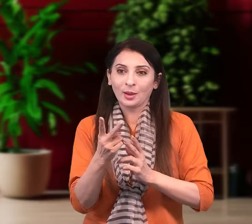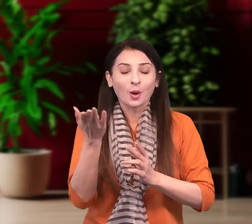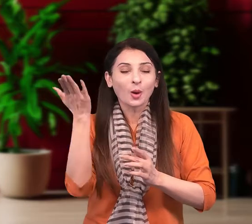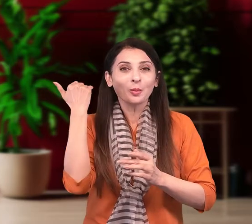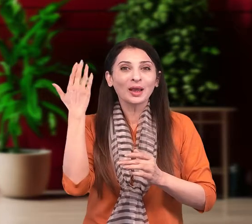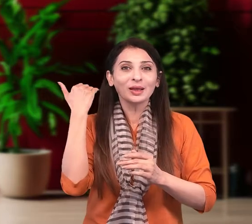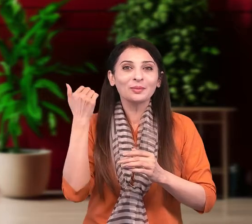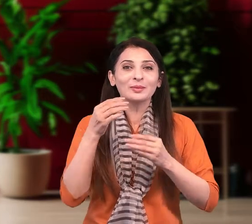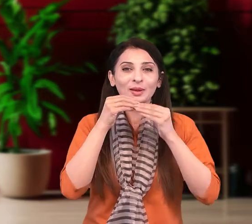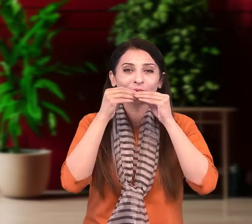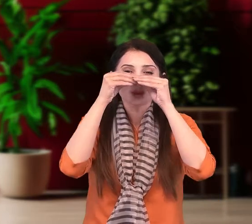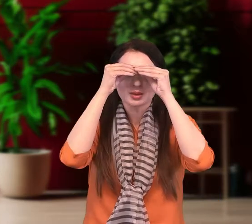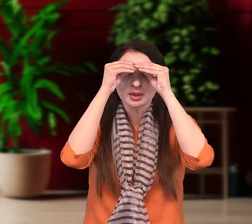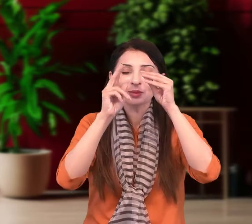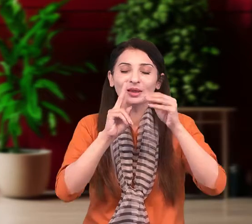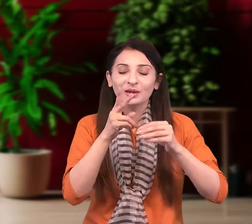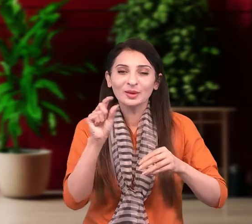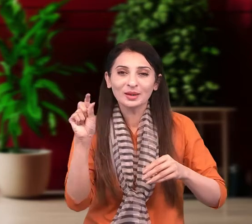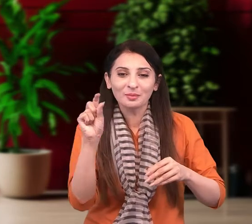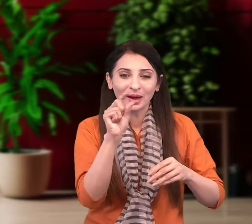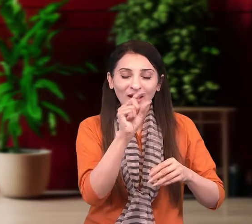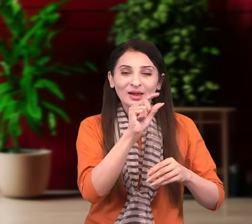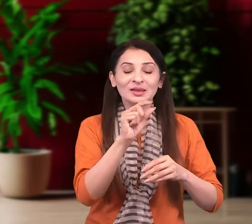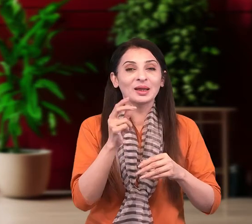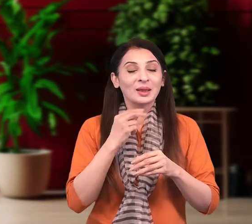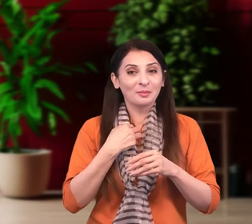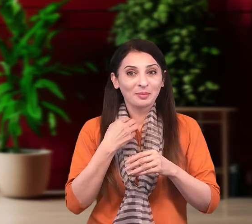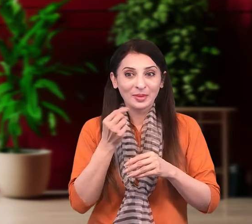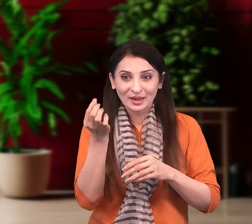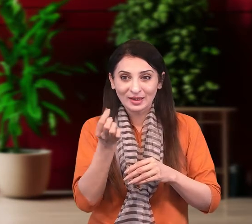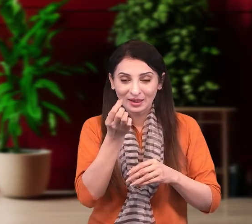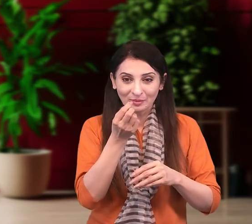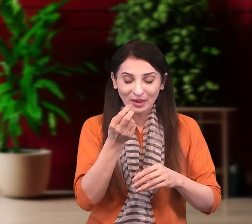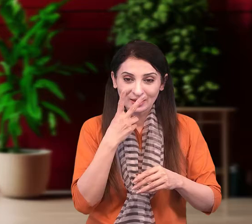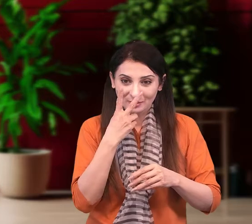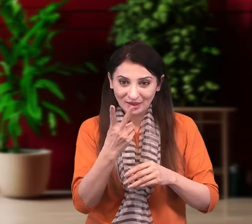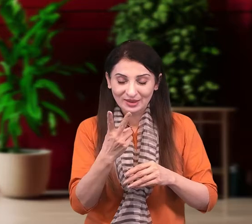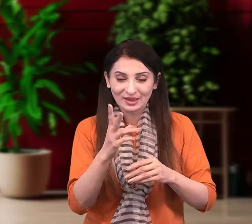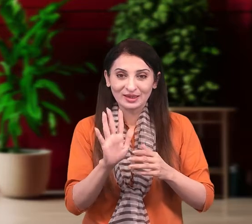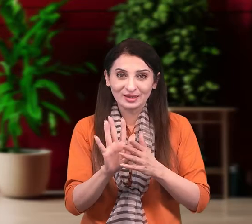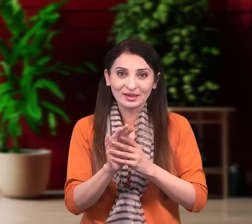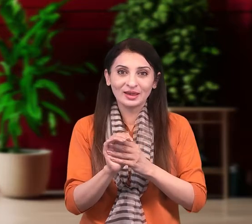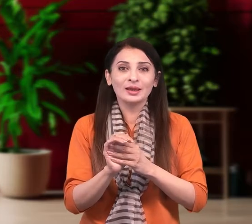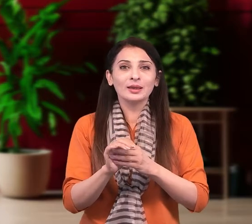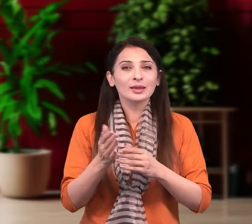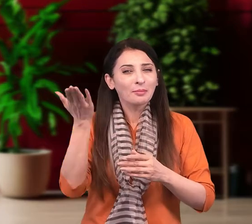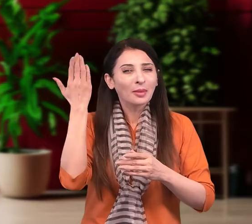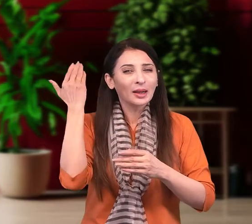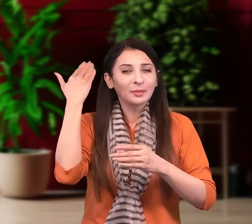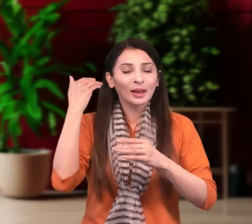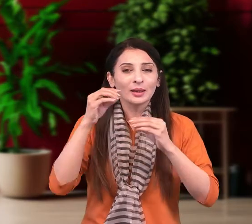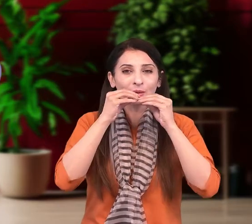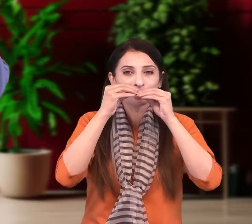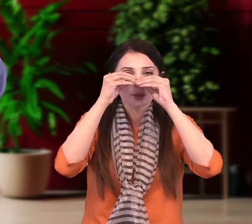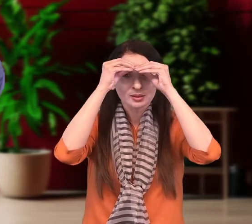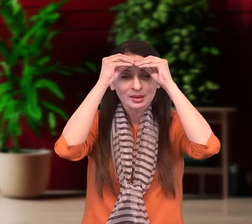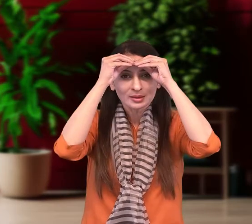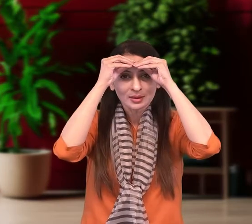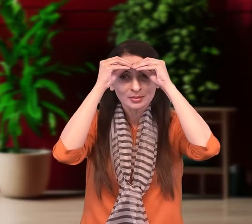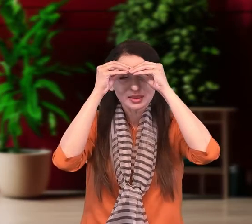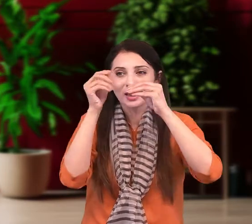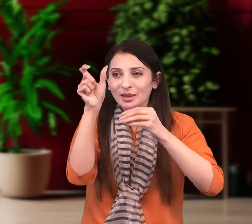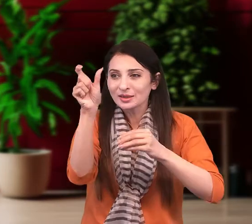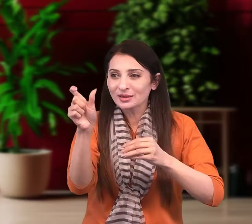मैंने सुना कि जब आप सल्लल्लाहु अलैहि वसल्लम से कोई बात करता था वो यूं नहीं देखते थे, वो पूरा मुड़